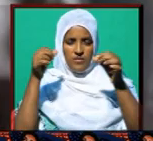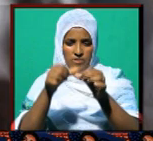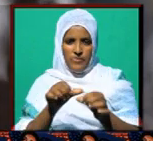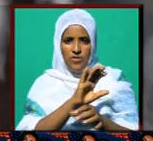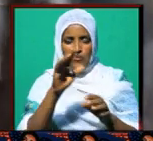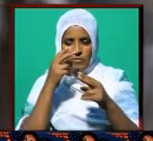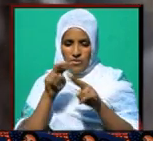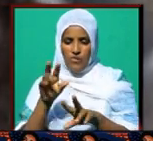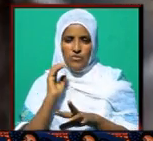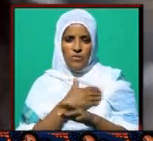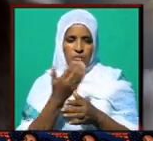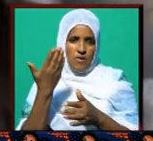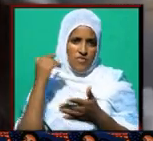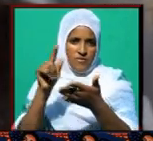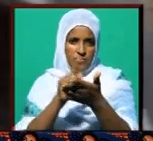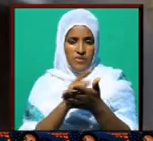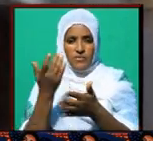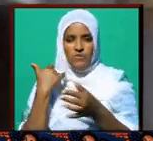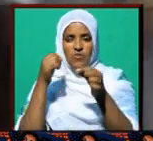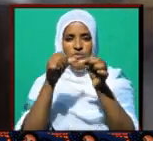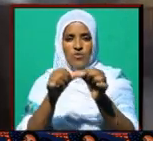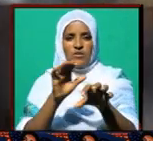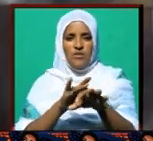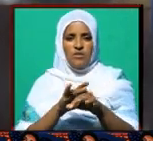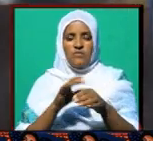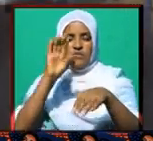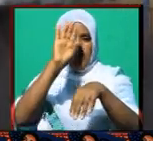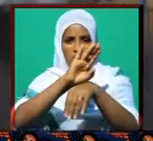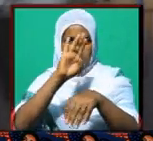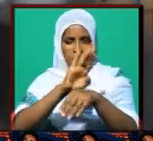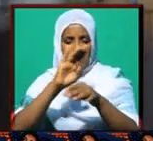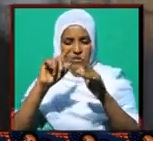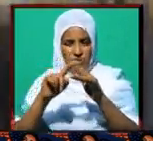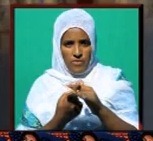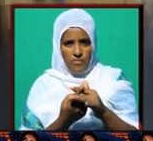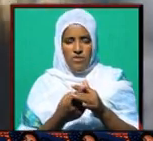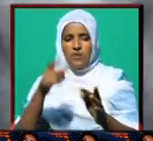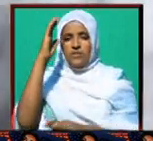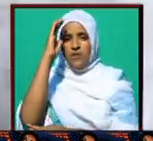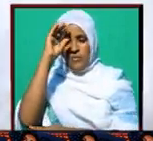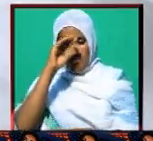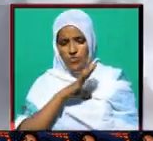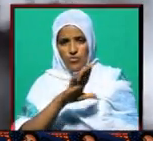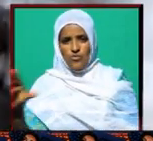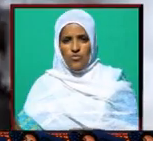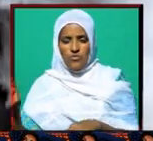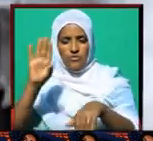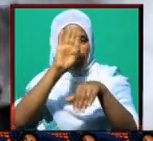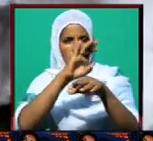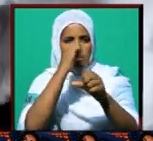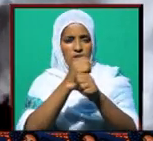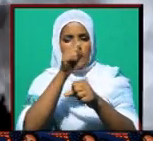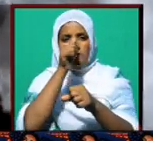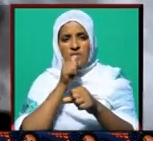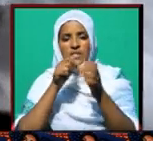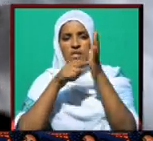እንደምን ሰነበታችሁ ተመልካቾቻችን። ባለፈው ሳምንት በነበረን ቆይታ የህንጻ ቤተ ክርስቲያን አጀማመር፣ እግዚአብሔር ለሰው ልጆች